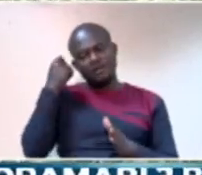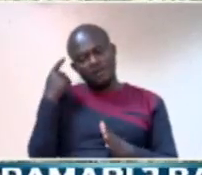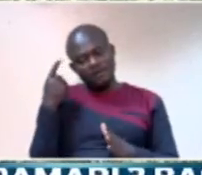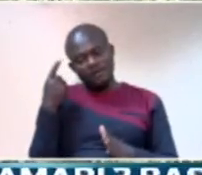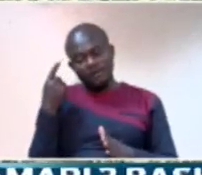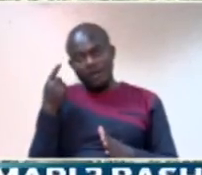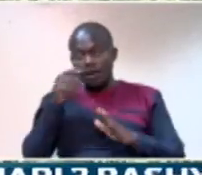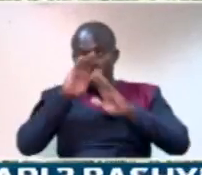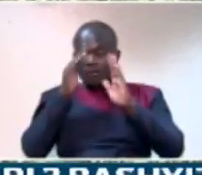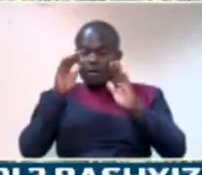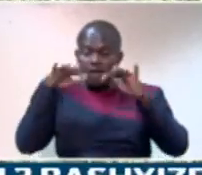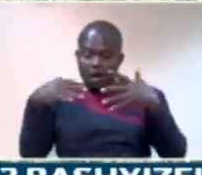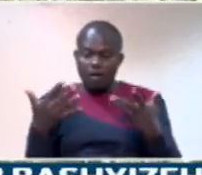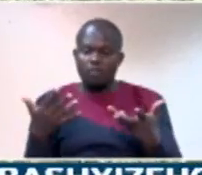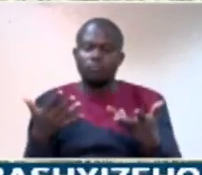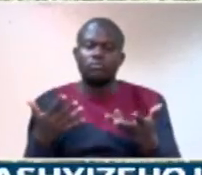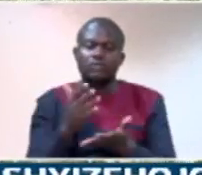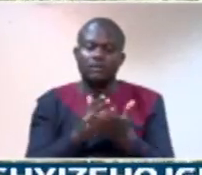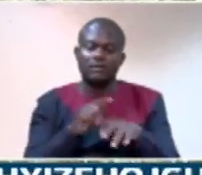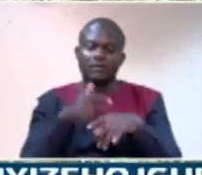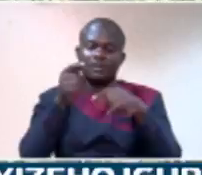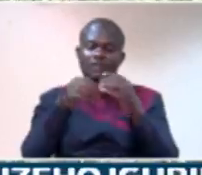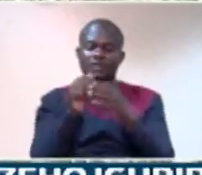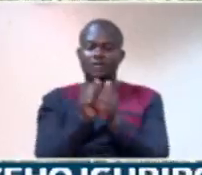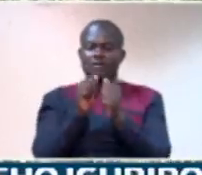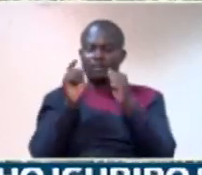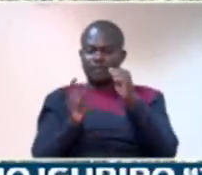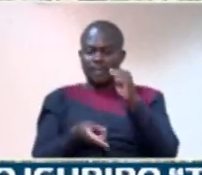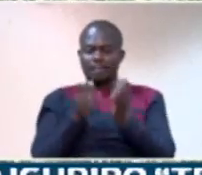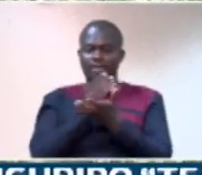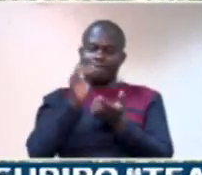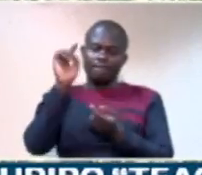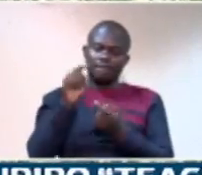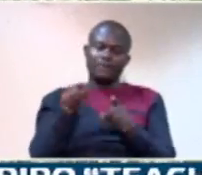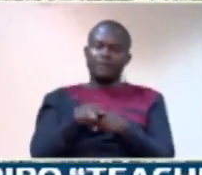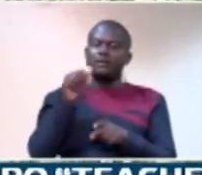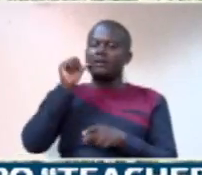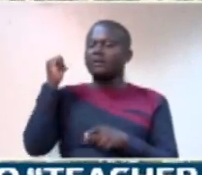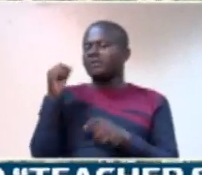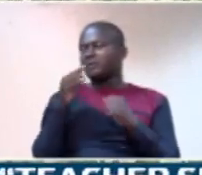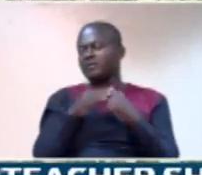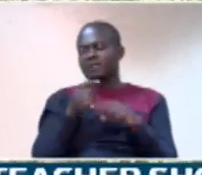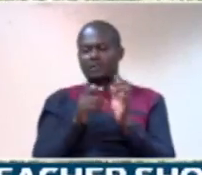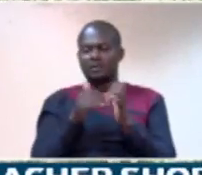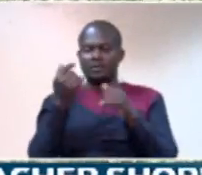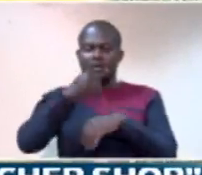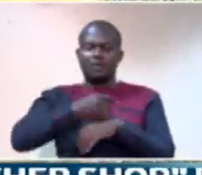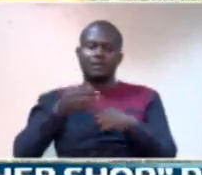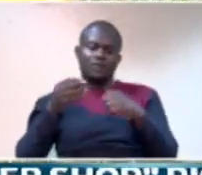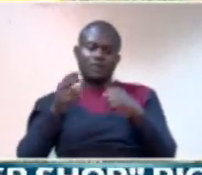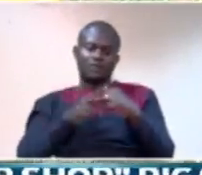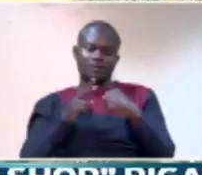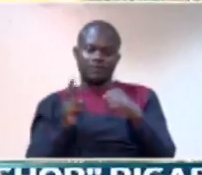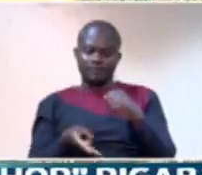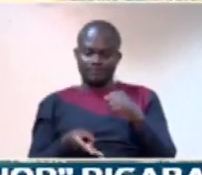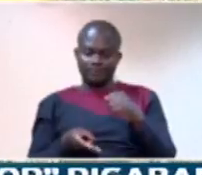kera imeze, hari igihe uriya mufuka ugera kuri 10 ku 10, hari igihe umanuka nk'ejo byari 8, ariko uyu munsi byabaye 7.